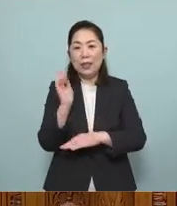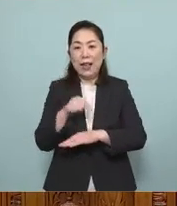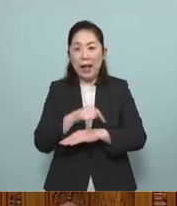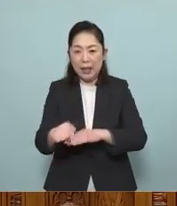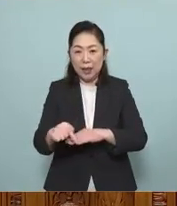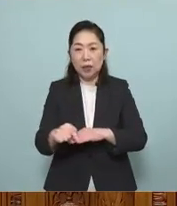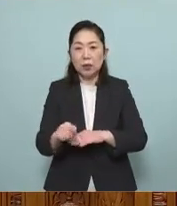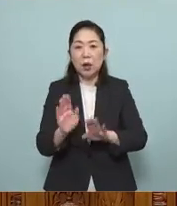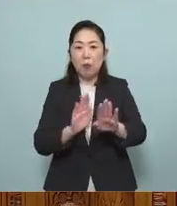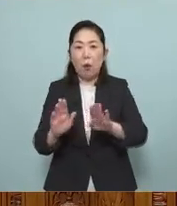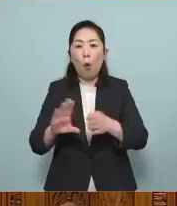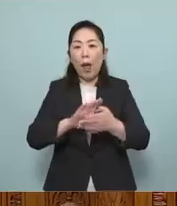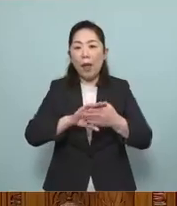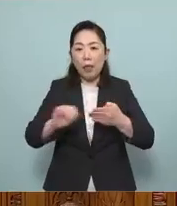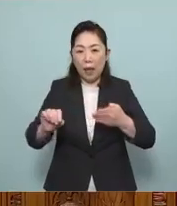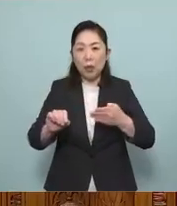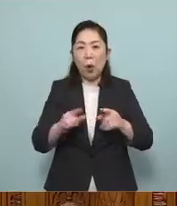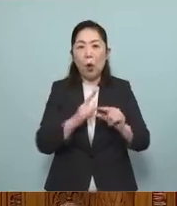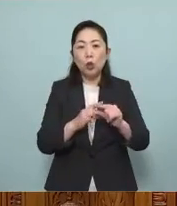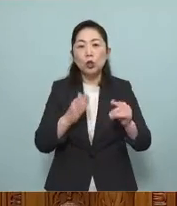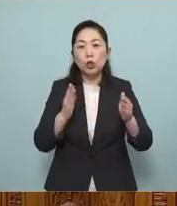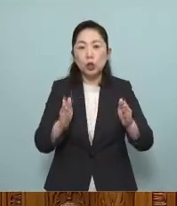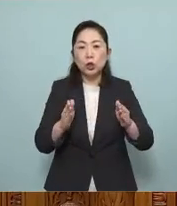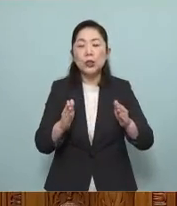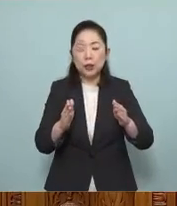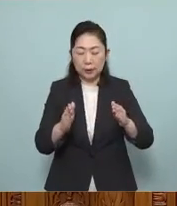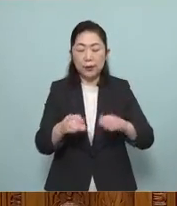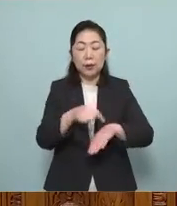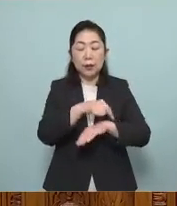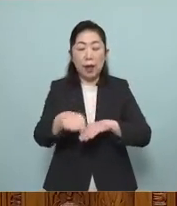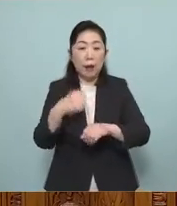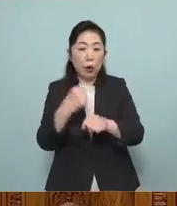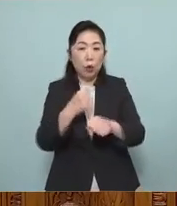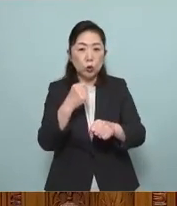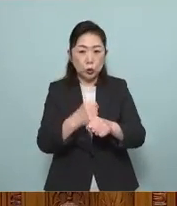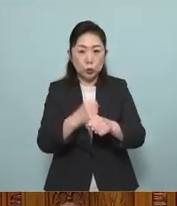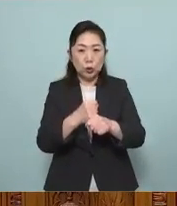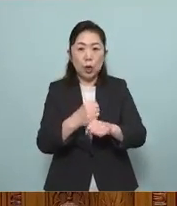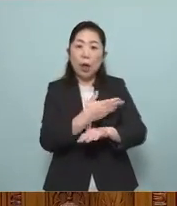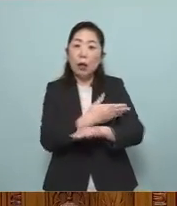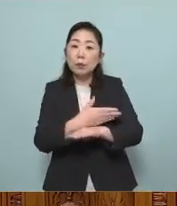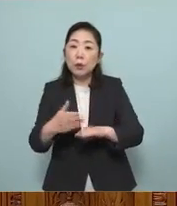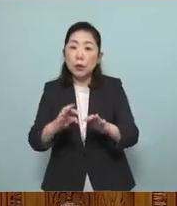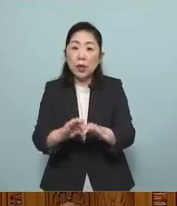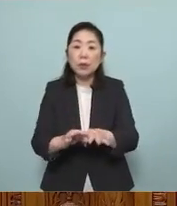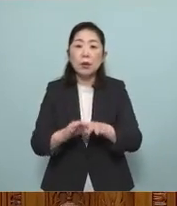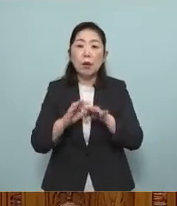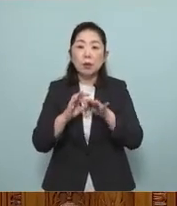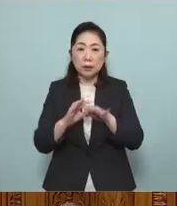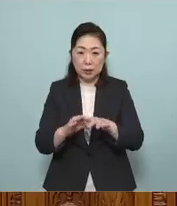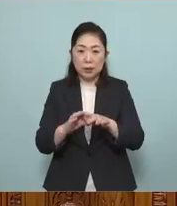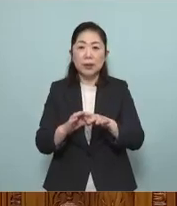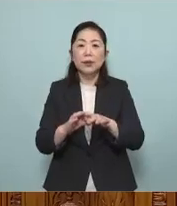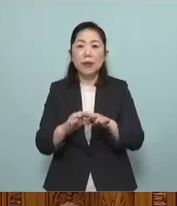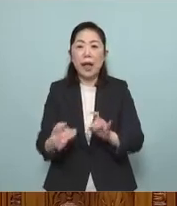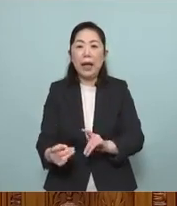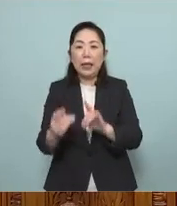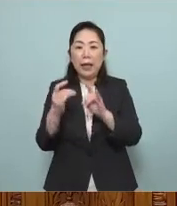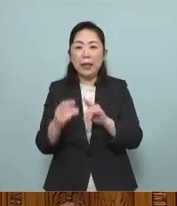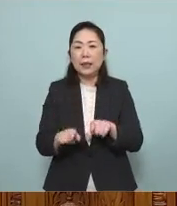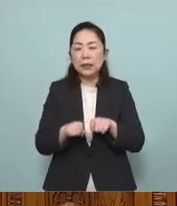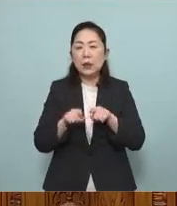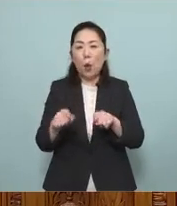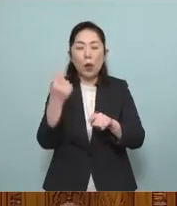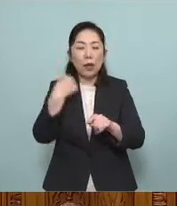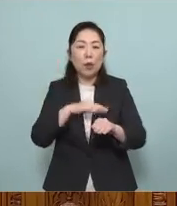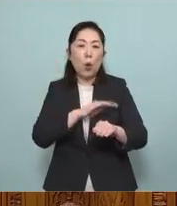衛力整備計画を策定します。これらのプロセスを通じ、いわゆる敵基地攻撃能力を